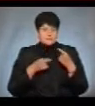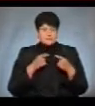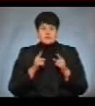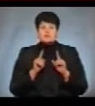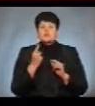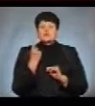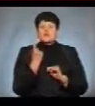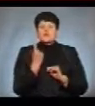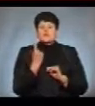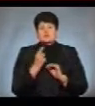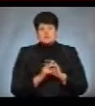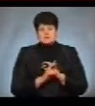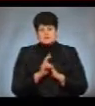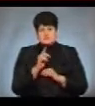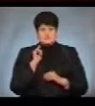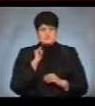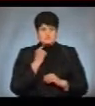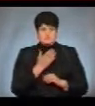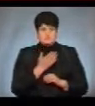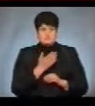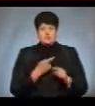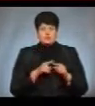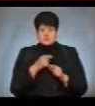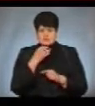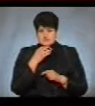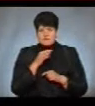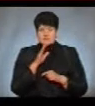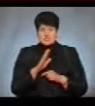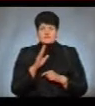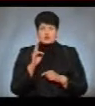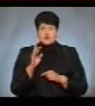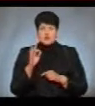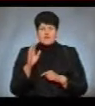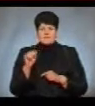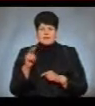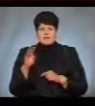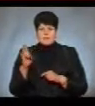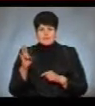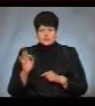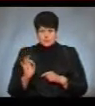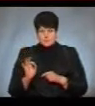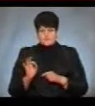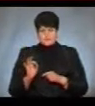до одного храму в Кропивницькому. Про це повідомив В'ячеслав Коваленко, начальник сектору пожежної та техногенної безпеки